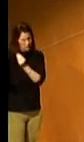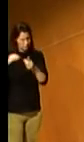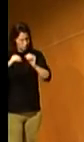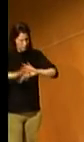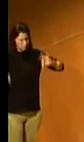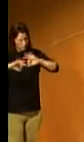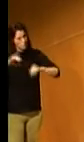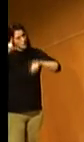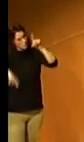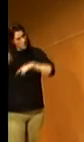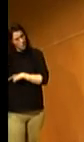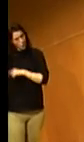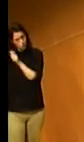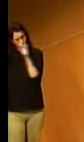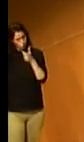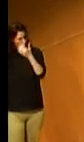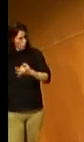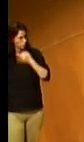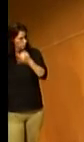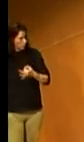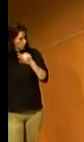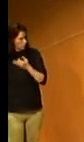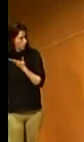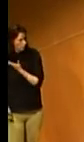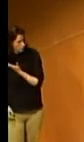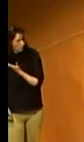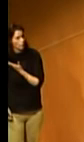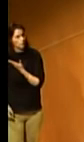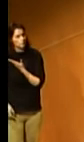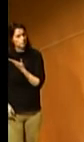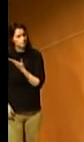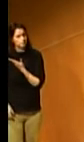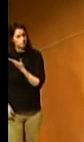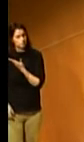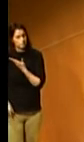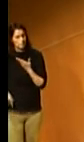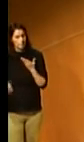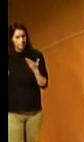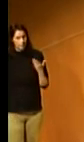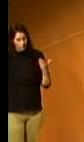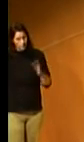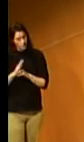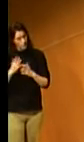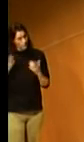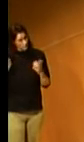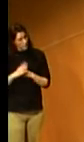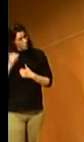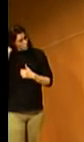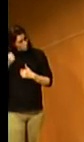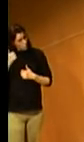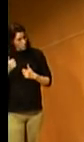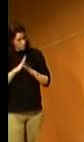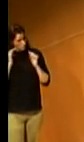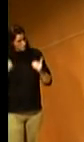qui sont ordinaires dans leur relation aux salariés et on arrive